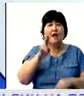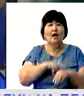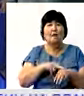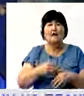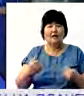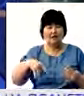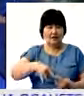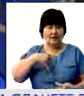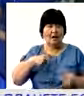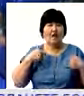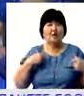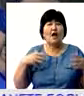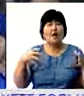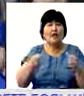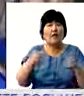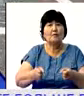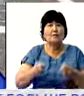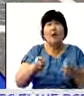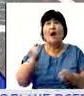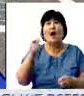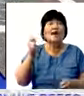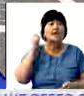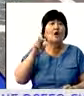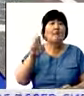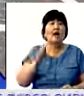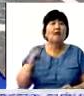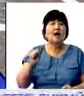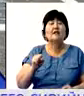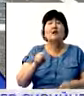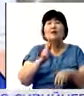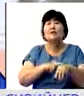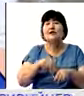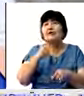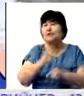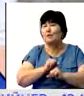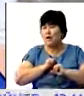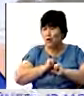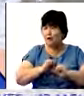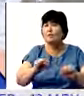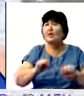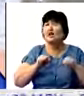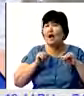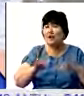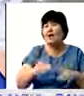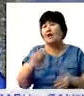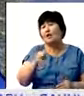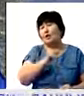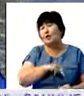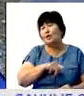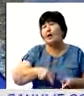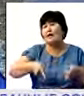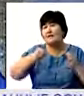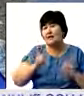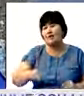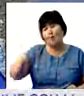носить форму, ловить преступников. 11-летний Бахыджан Асан считает полицейских самыми смелыми, отважными, а их работу –